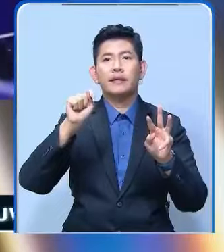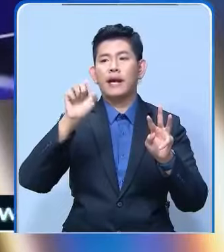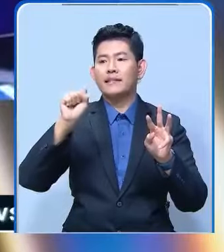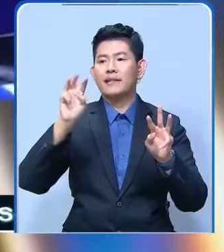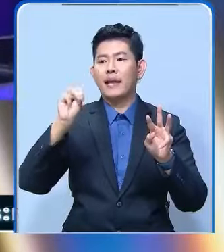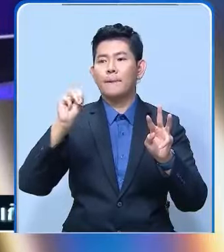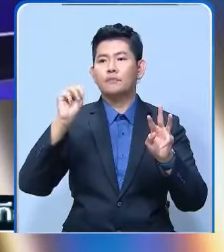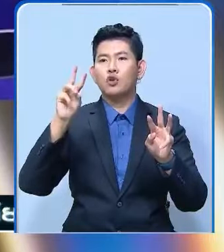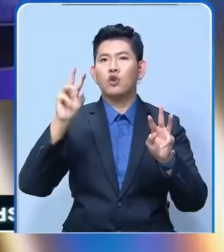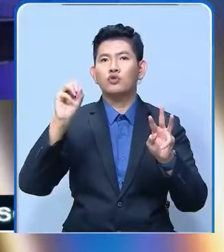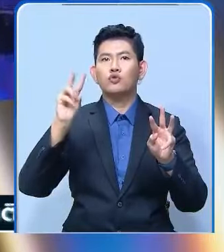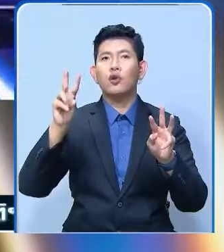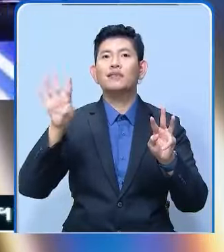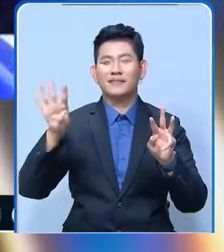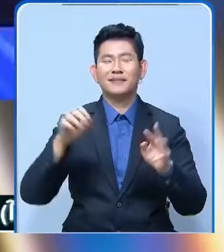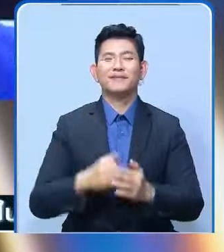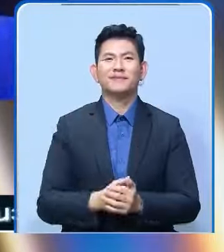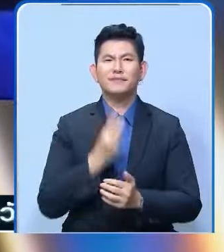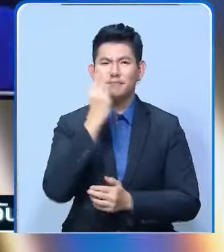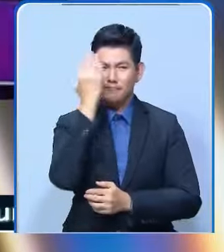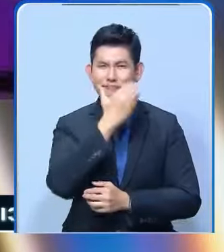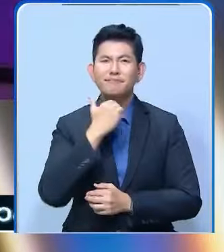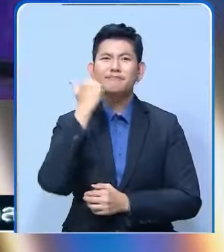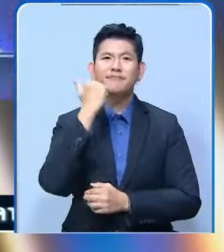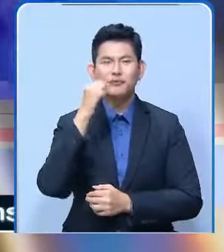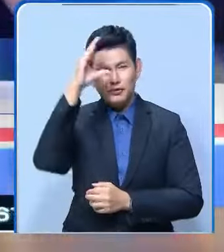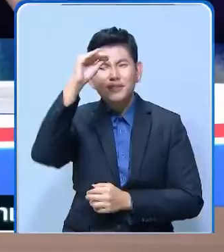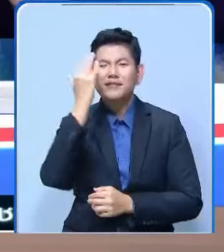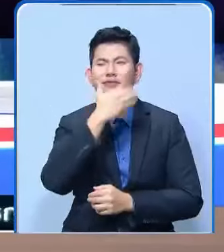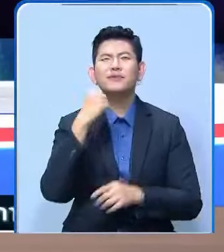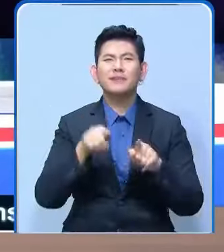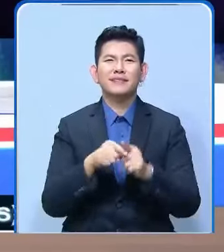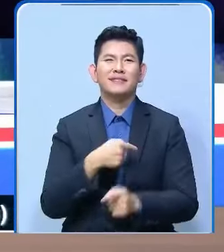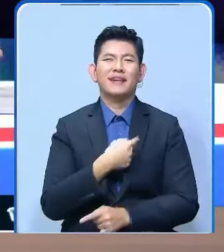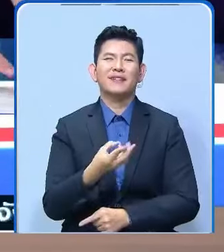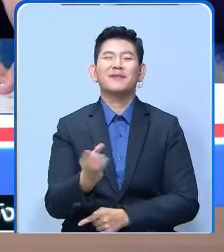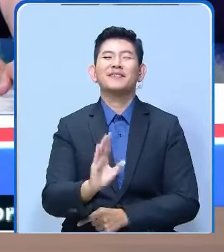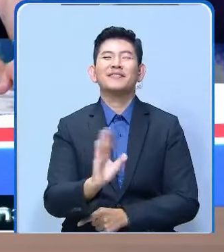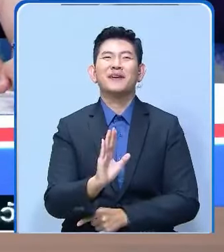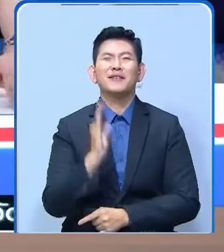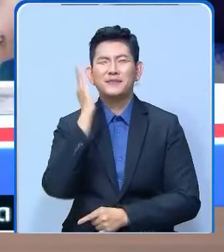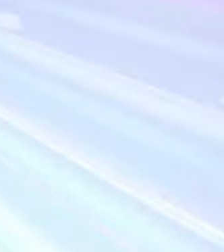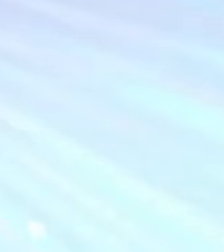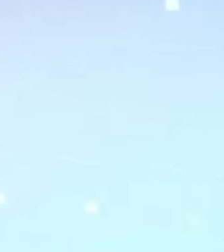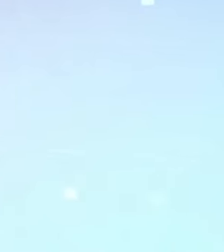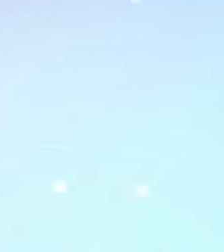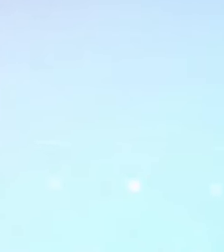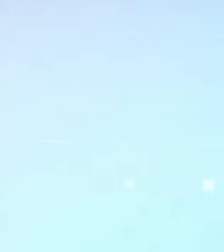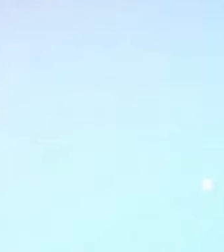www.se7.com/tsm2024 นะครับ เมื่อสักครู่เห็นน้องๆแล้วสวยๆทั้งนั้นเลยนะ ใช่คุณตาจีก็สวยไม่ต้องน้อยใจไปเราอาจจะสวยไม่เท่าเขาแค่นั้นเอง